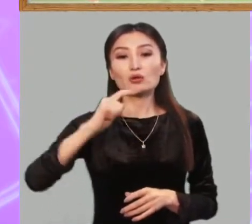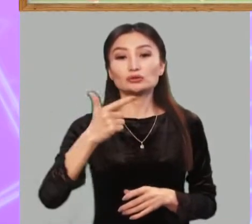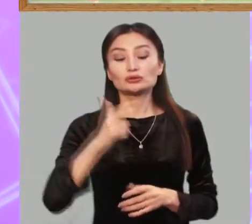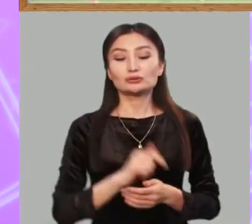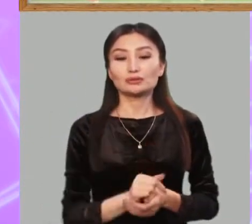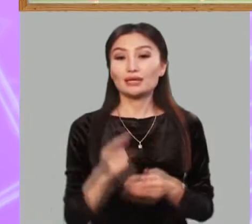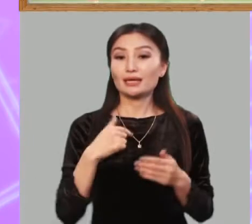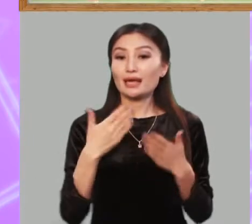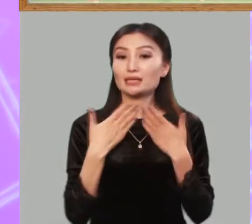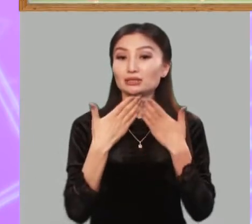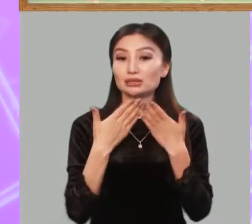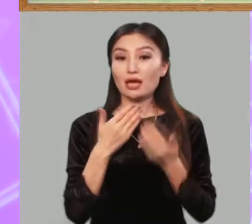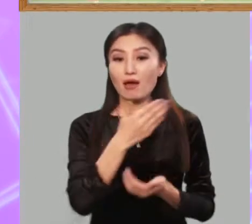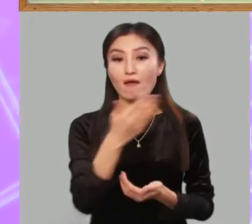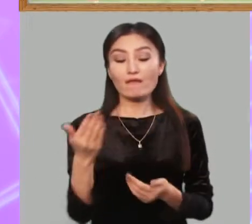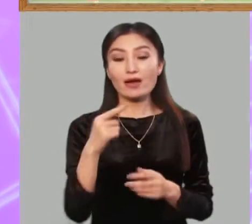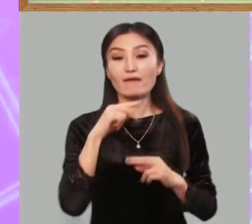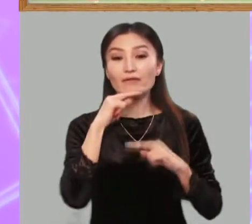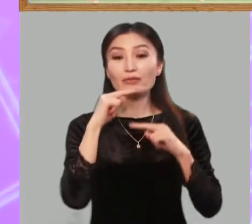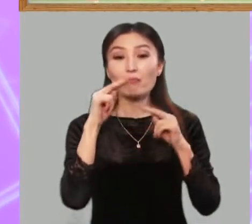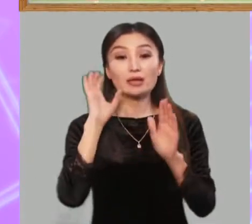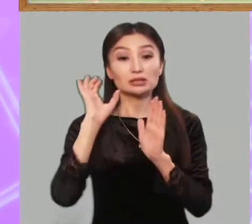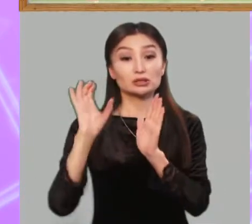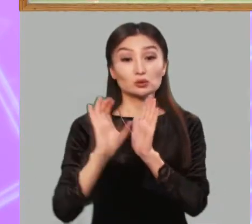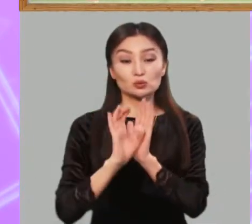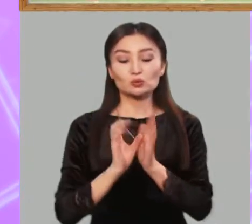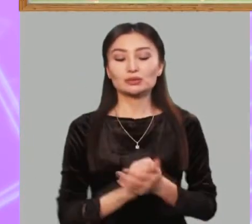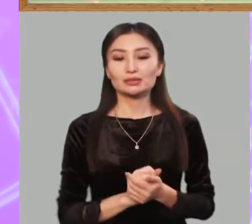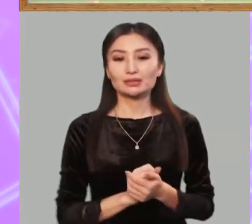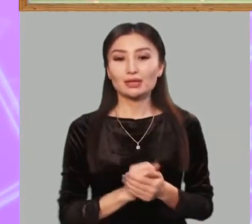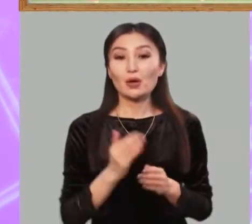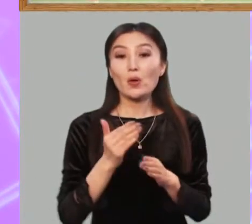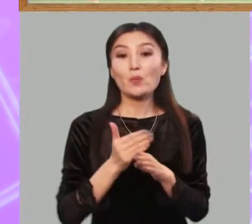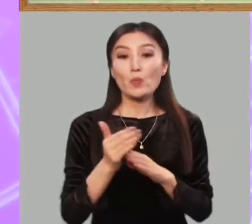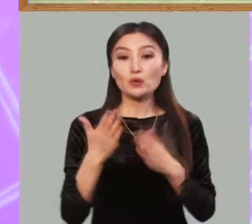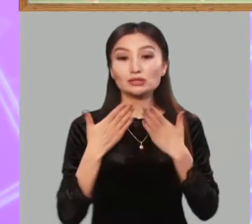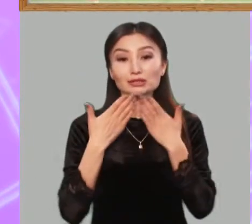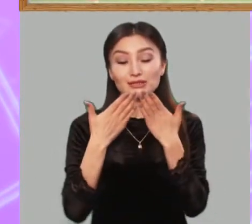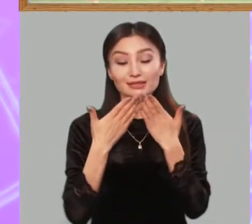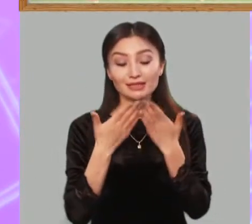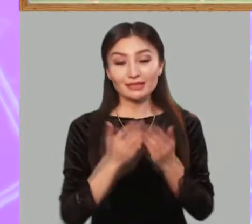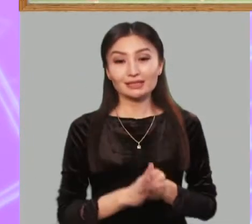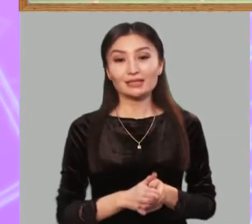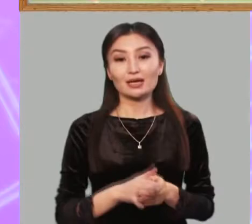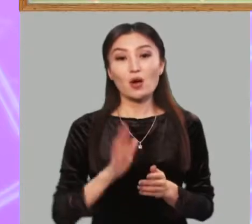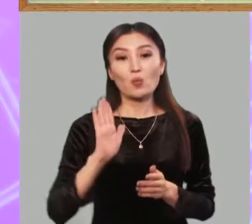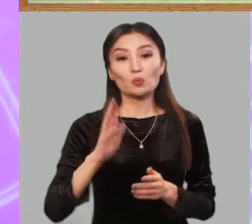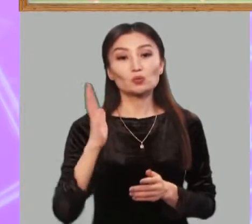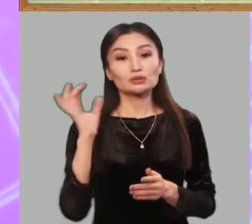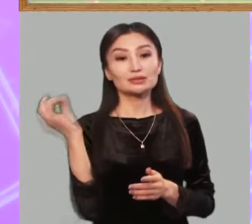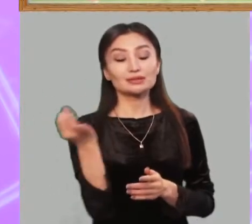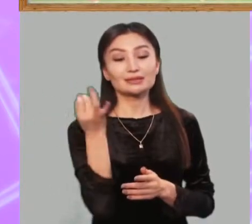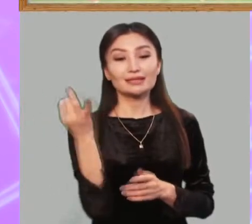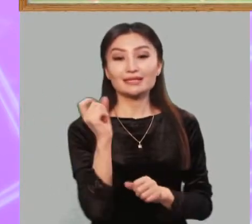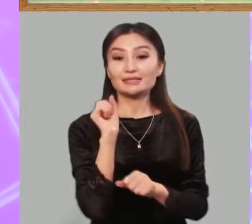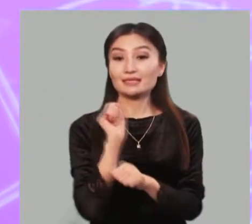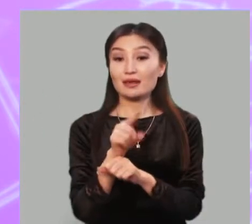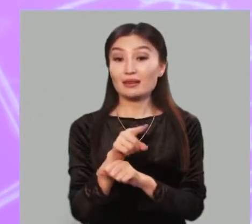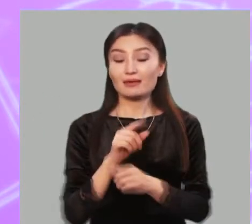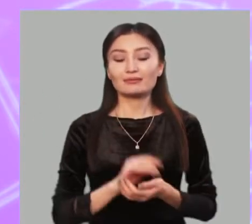Я читаю, а вы внимательно слушайте. После чтения рассказа будет интересное задание.